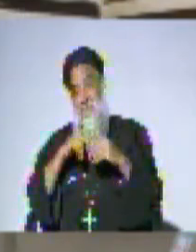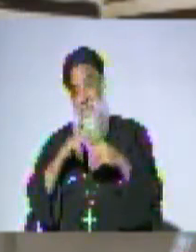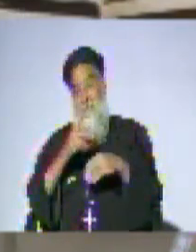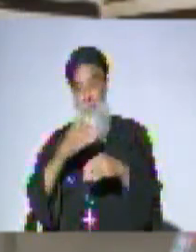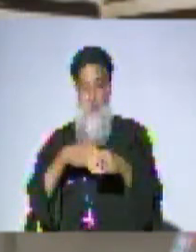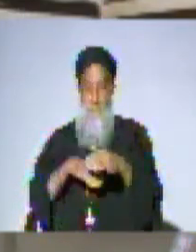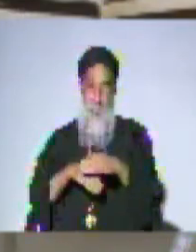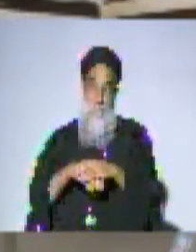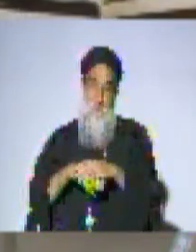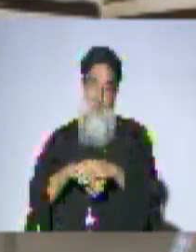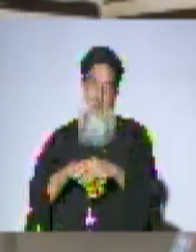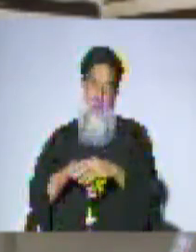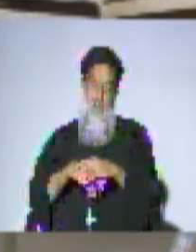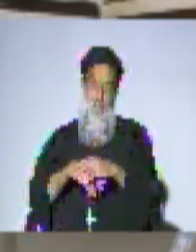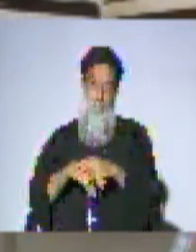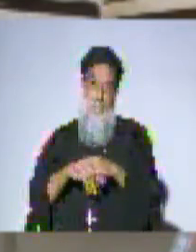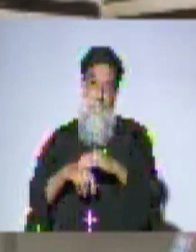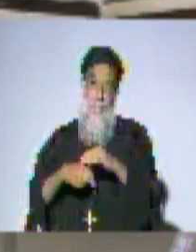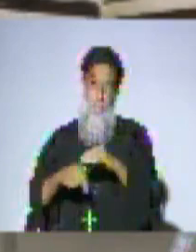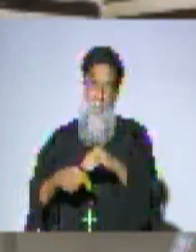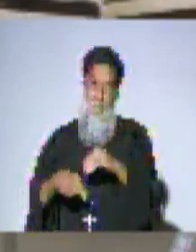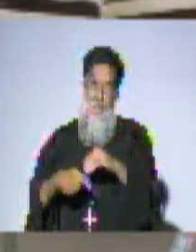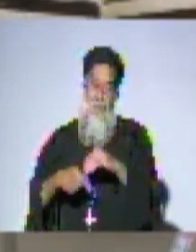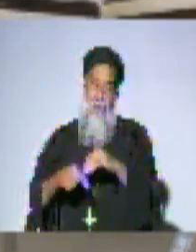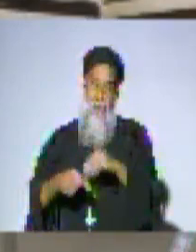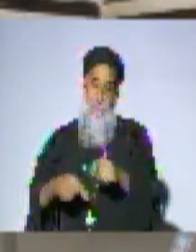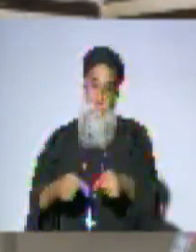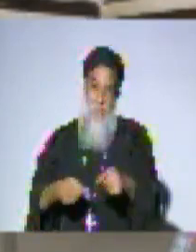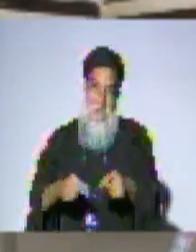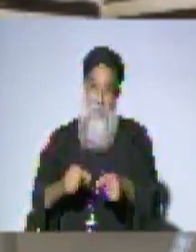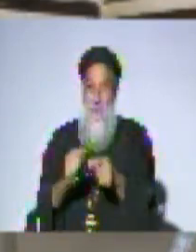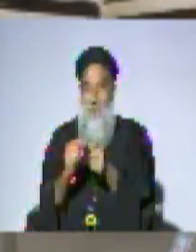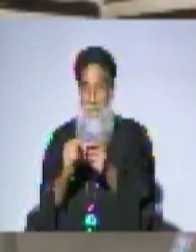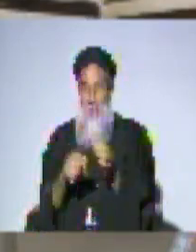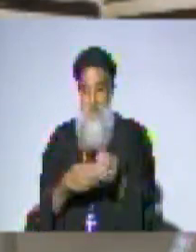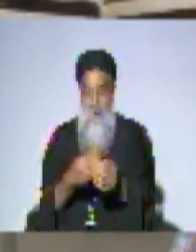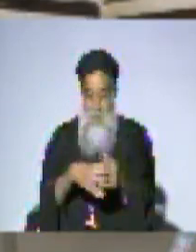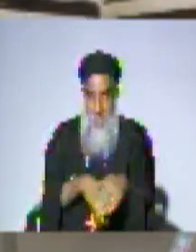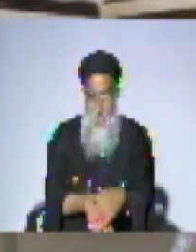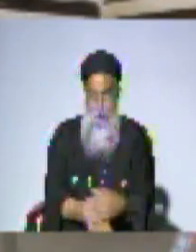تحت الأرض بقى حتى المخلوقات اللي تحت الأرض